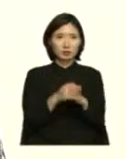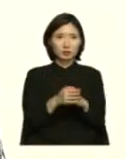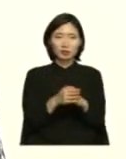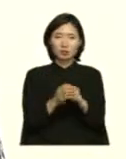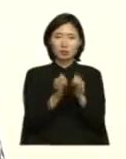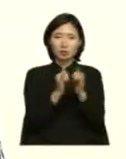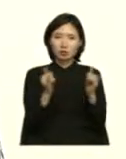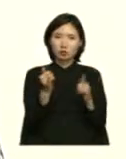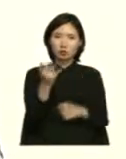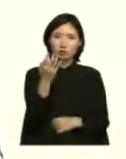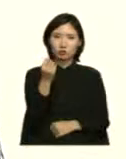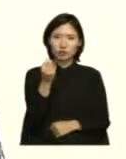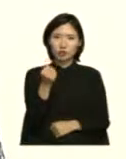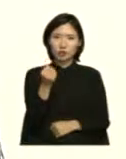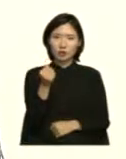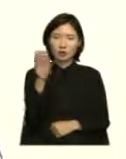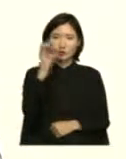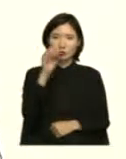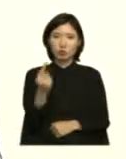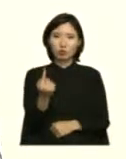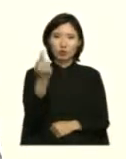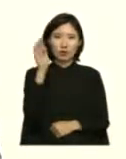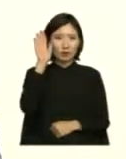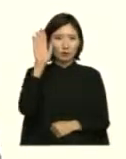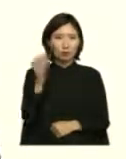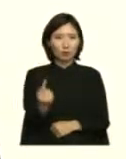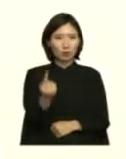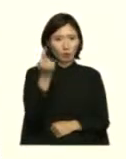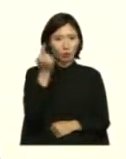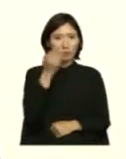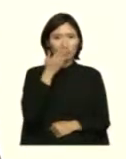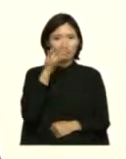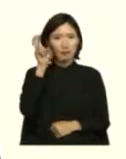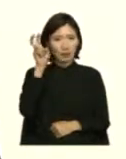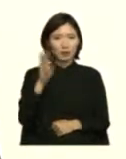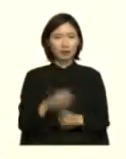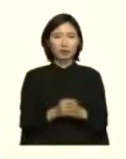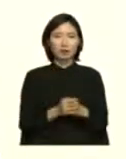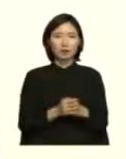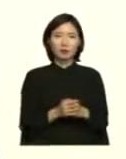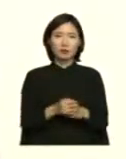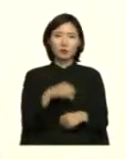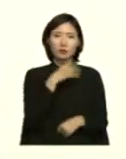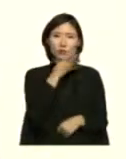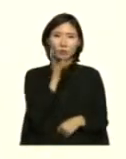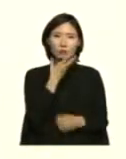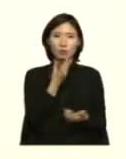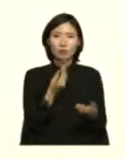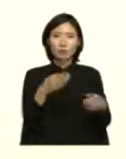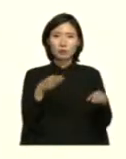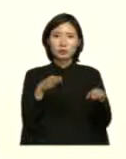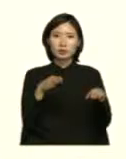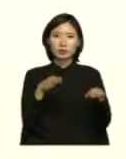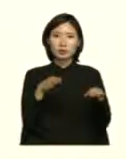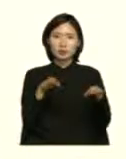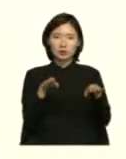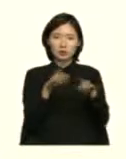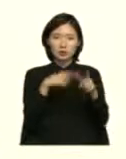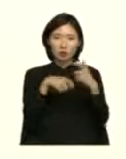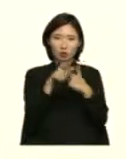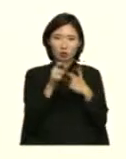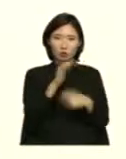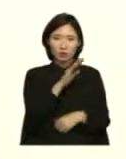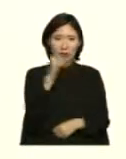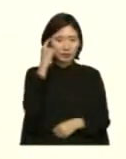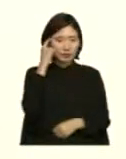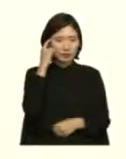비율도 많고 좀 앞으로도 좀 더 높아질 뭐 그런 가능성이 있기 때문에 이게 좀 또 어르신 복지 쪽을 더 좀 우리 구에서도 좀 많이 좀 신경을